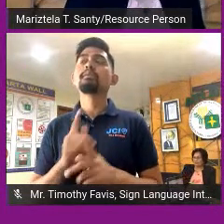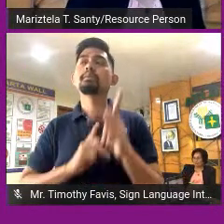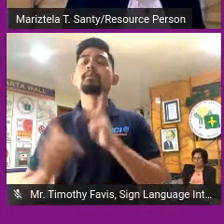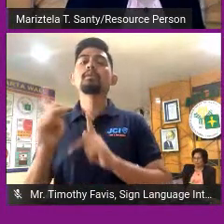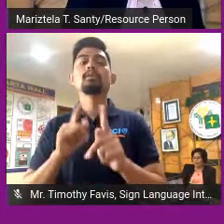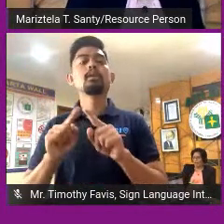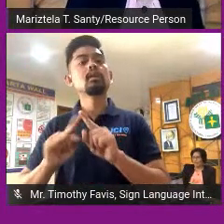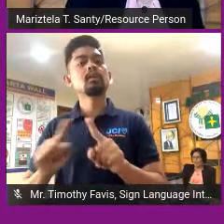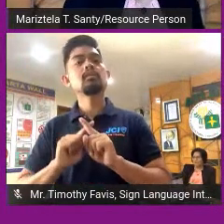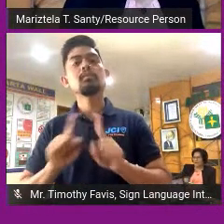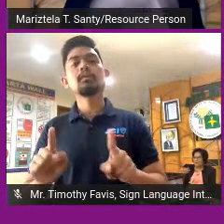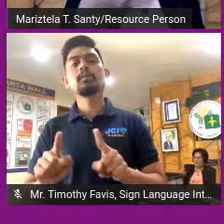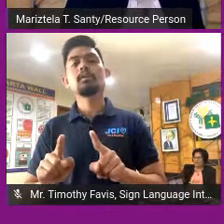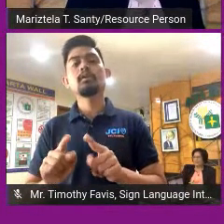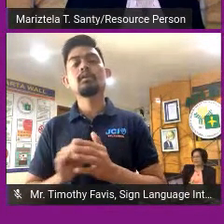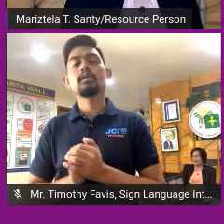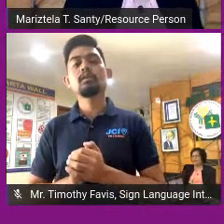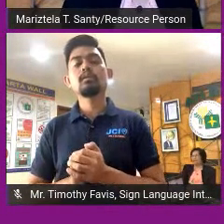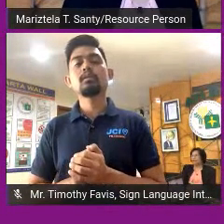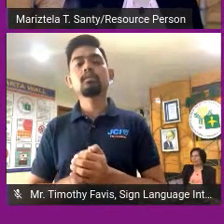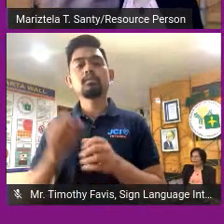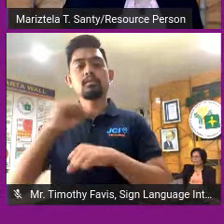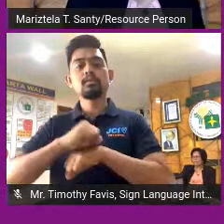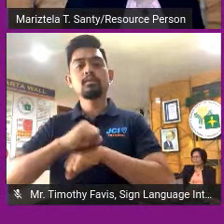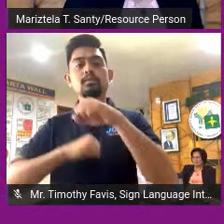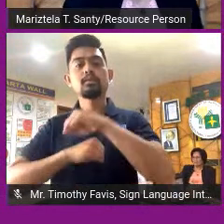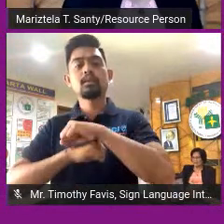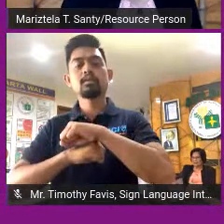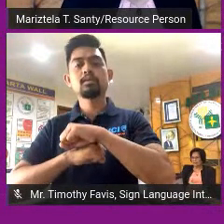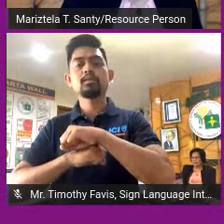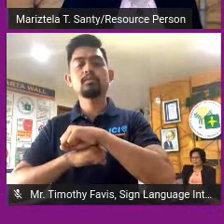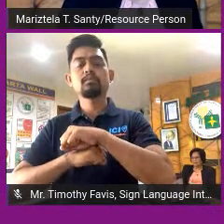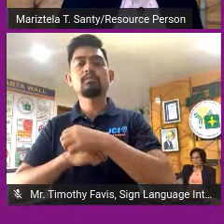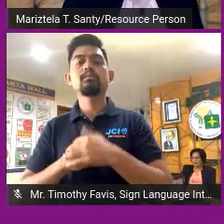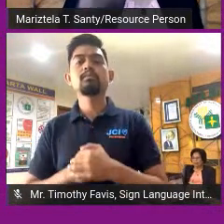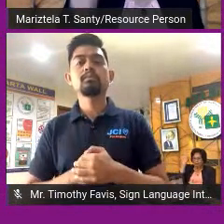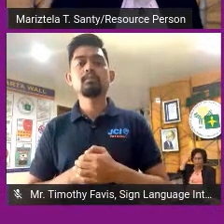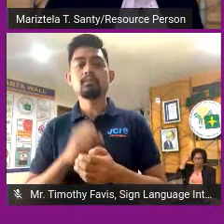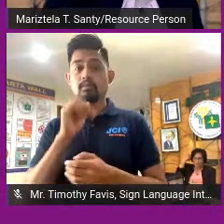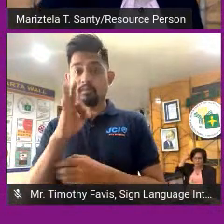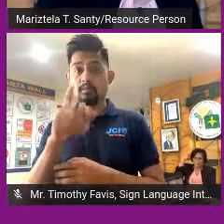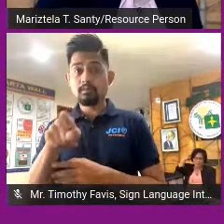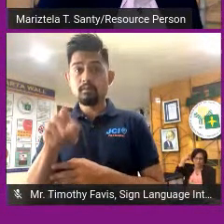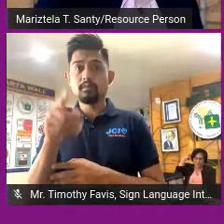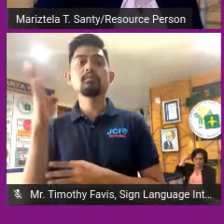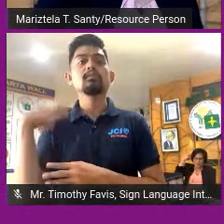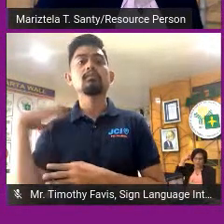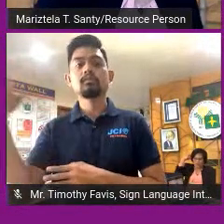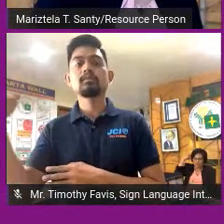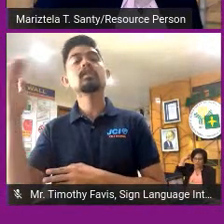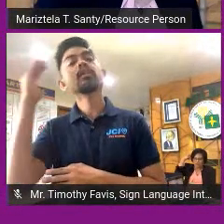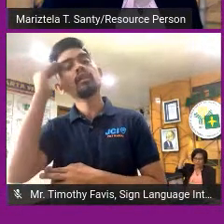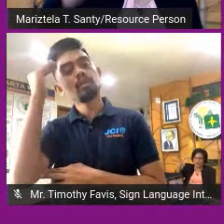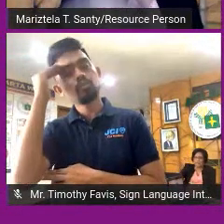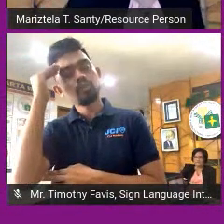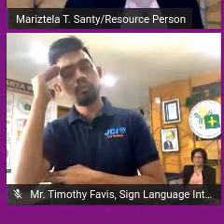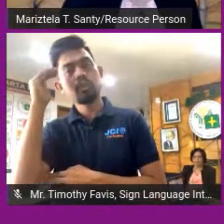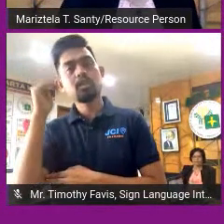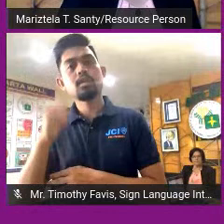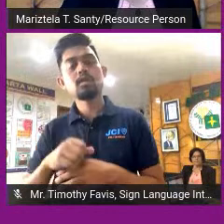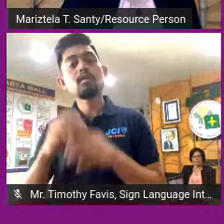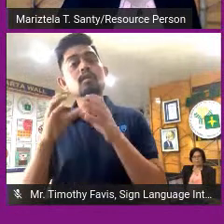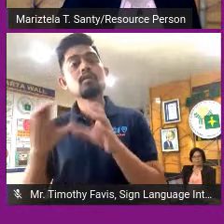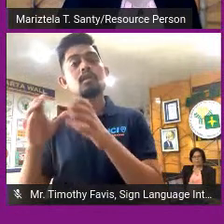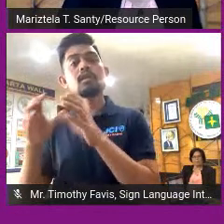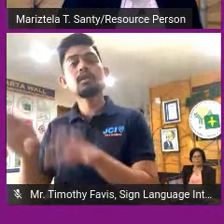ang istruktura, iba-iba ang hadikain. Kung ikaw nasa barangay, you have to know the hadikain or you have to know the class of